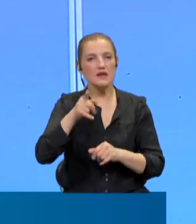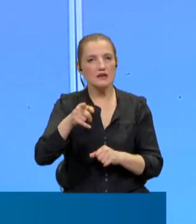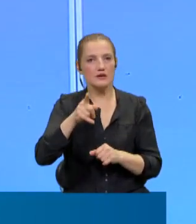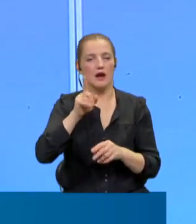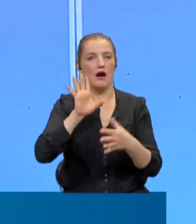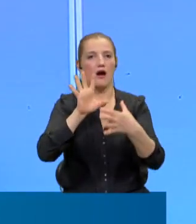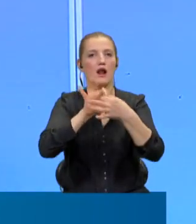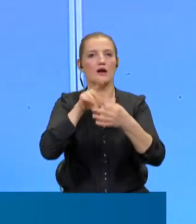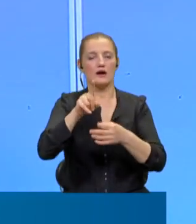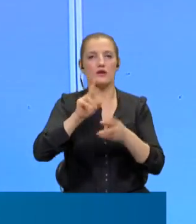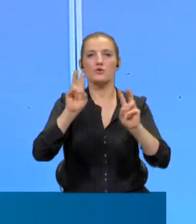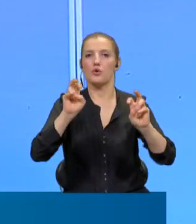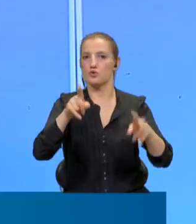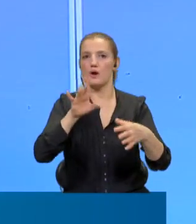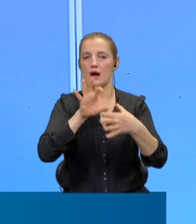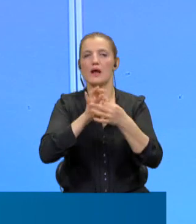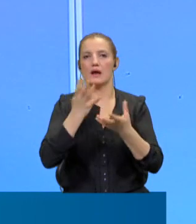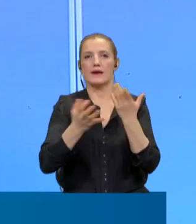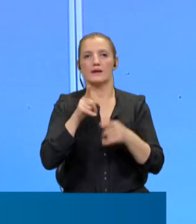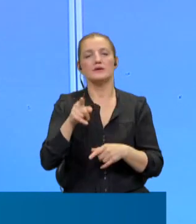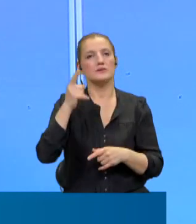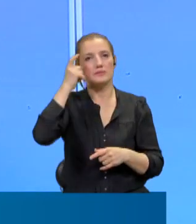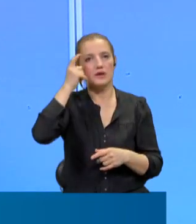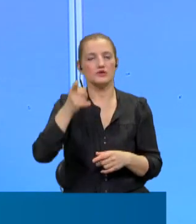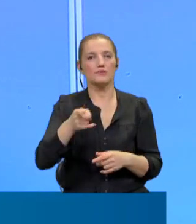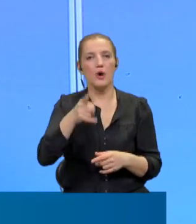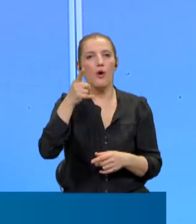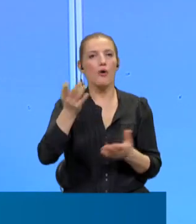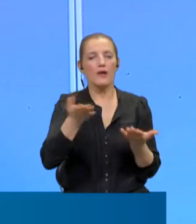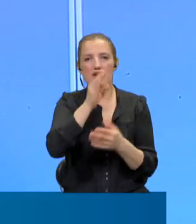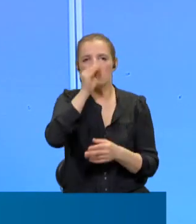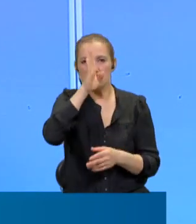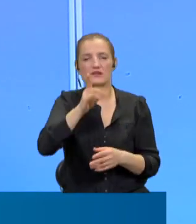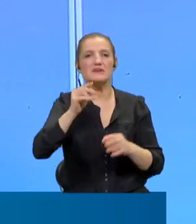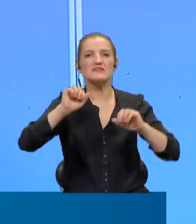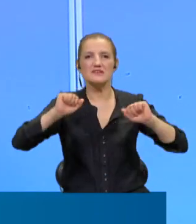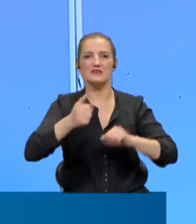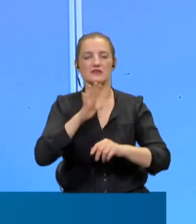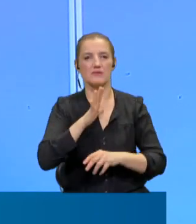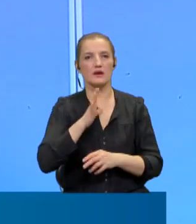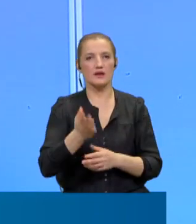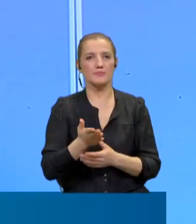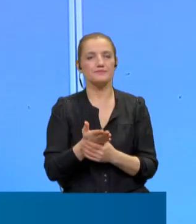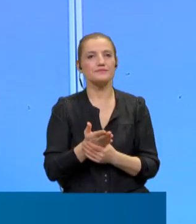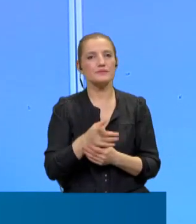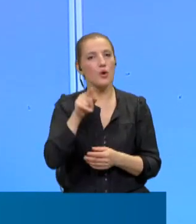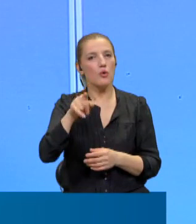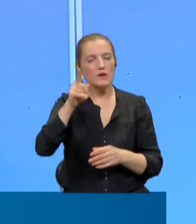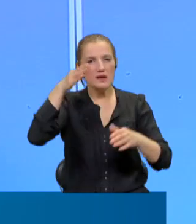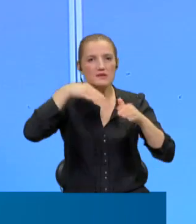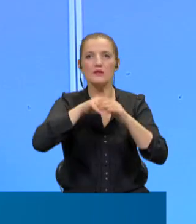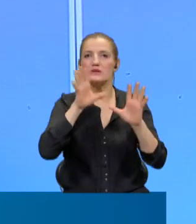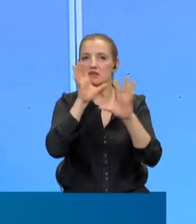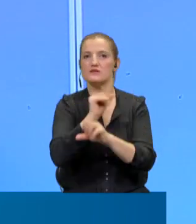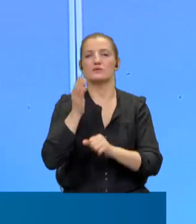ilgili meselelerden kaynaklanıyor Yani o kadar ciddi bir sıkıntı var ki orada onu da